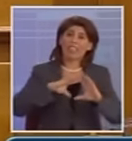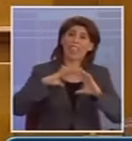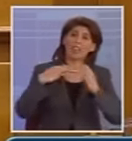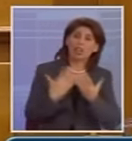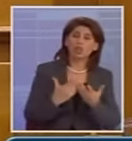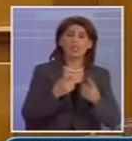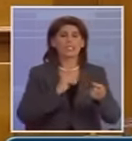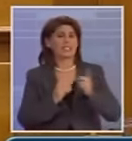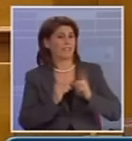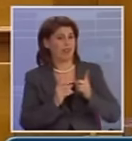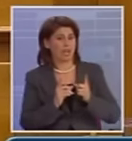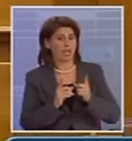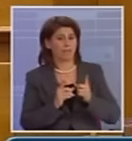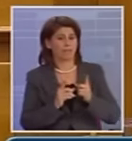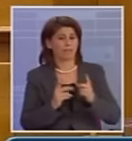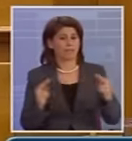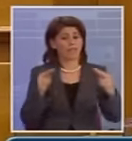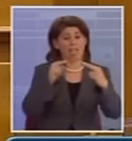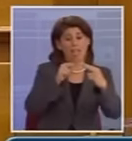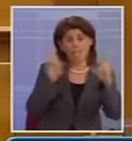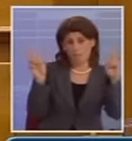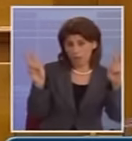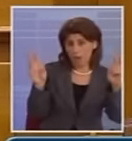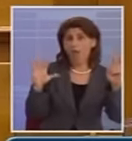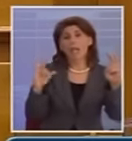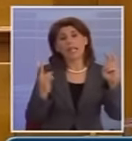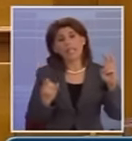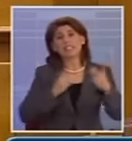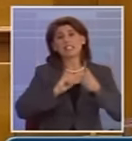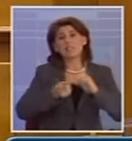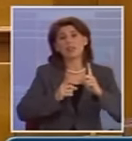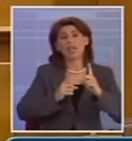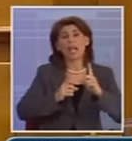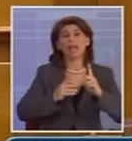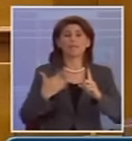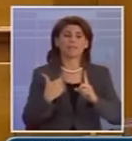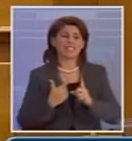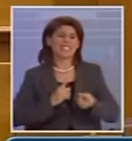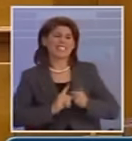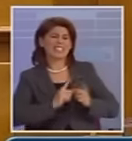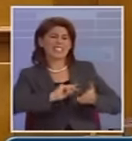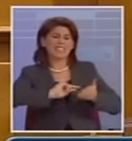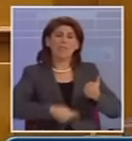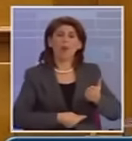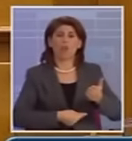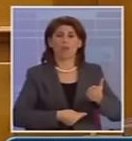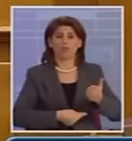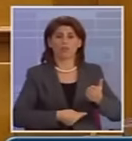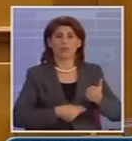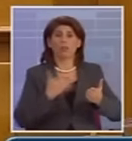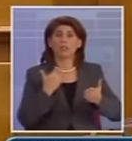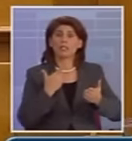για συμφωνία γέφυρα ή για συμφωνία συμβόλαιο. Συμφωνία γέφυρα